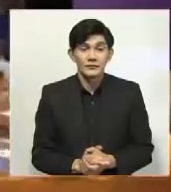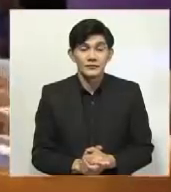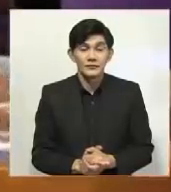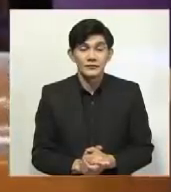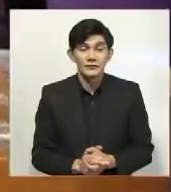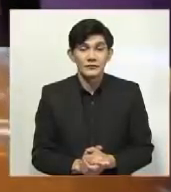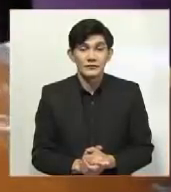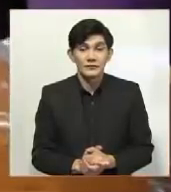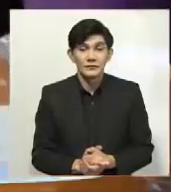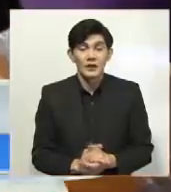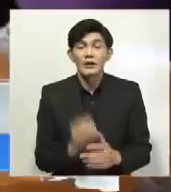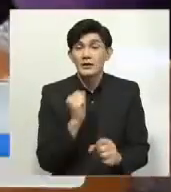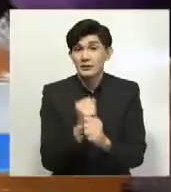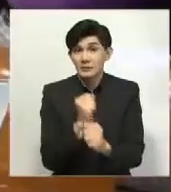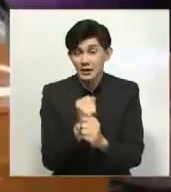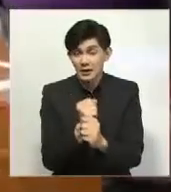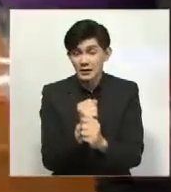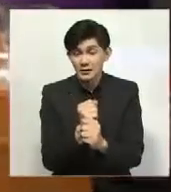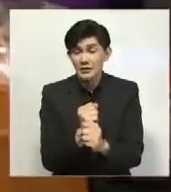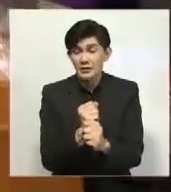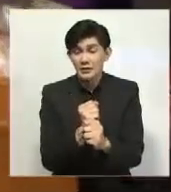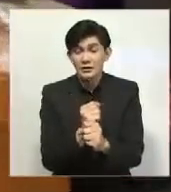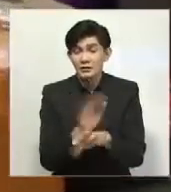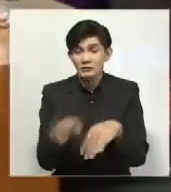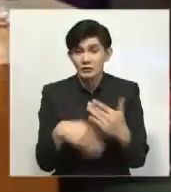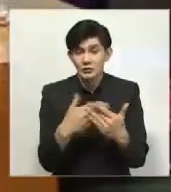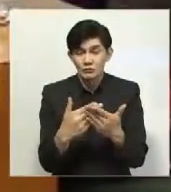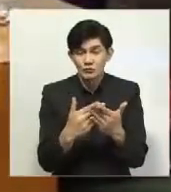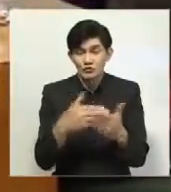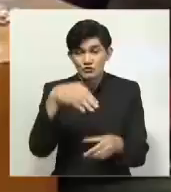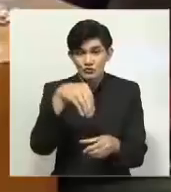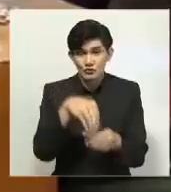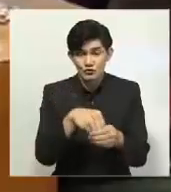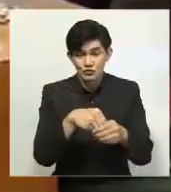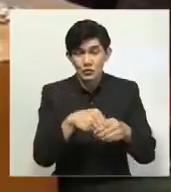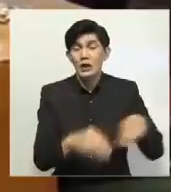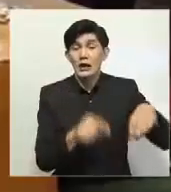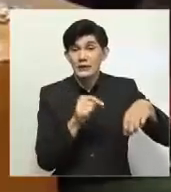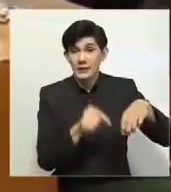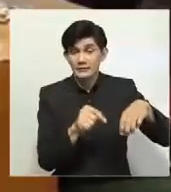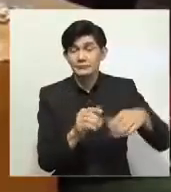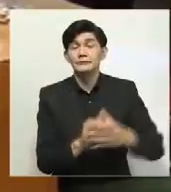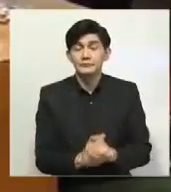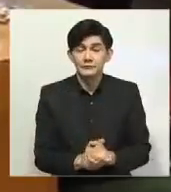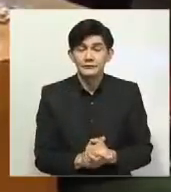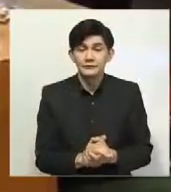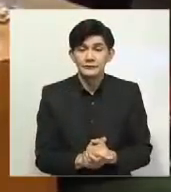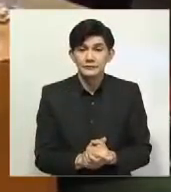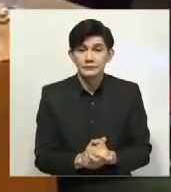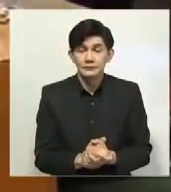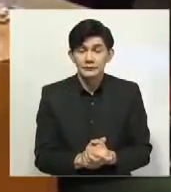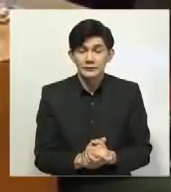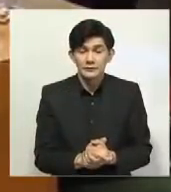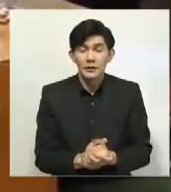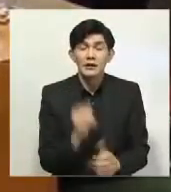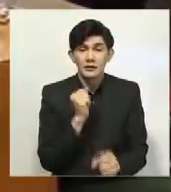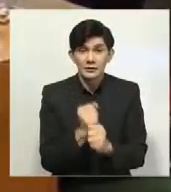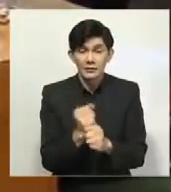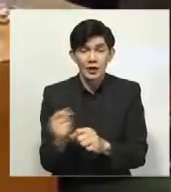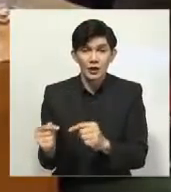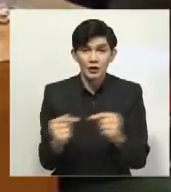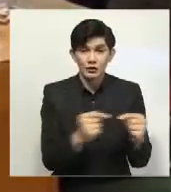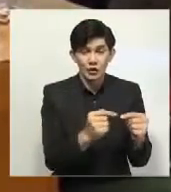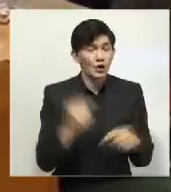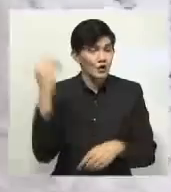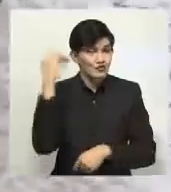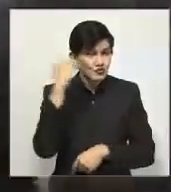ท่านผู้ชมครับในการปฏิบัติงานของเจ้าหน้าที่ที่อยู่ที่ถ้ำหลวงขุนน้ำนางนอนแห่งนี้เนี่ยนะครับก็จะมีการปฏิบัติงานต่อเนื่